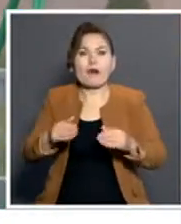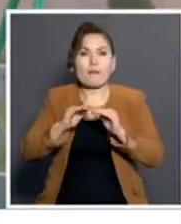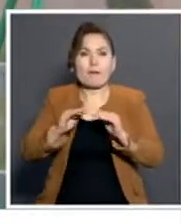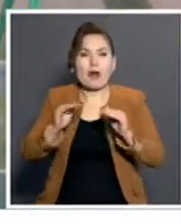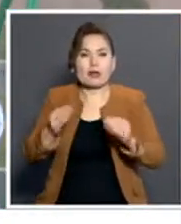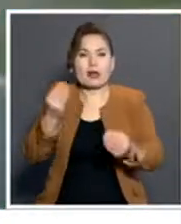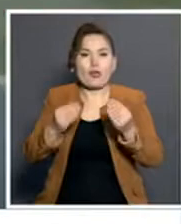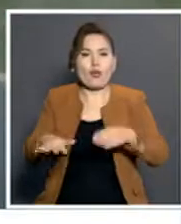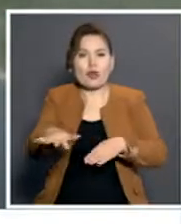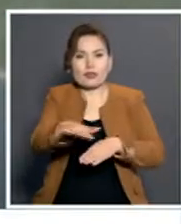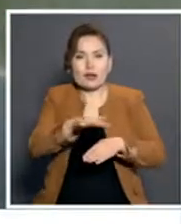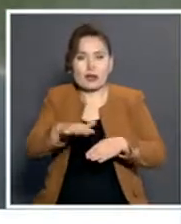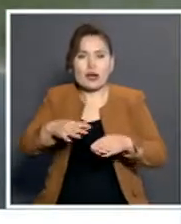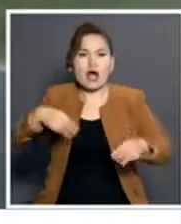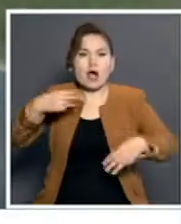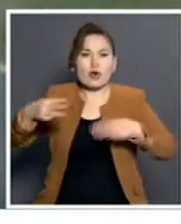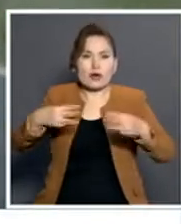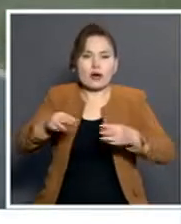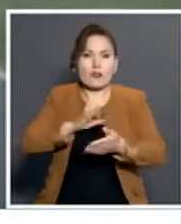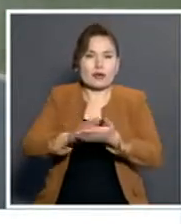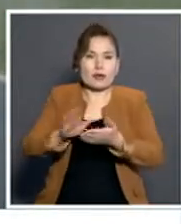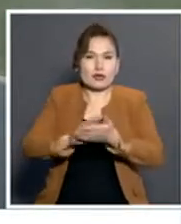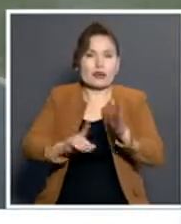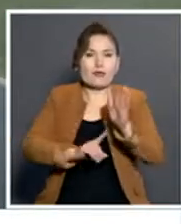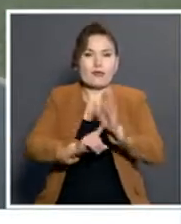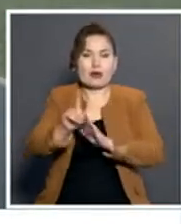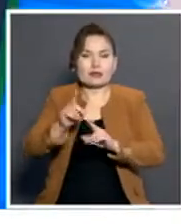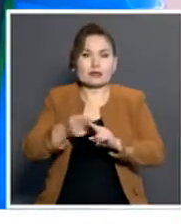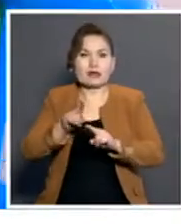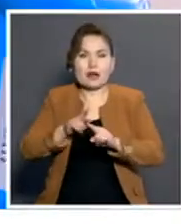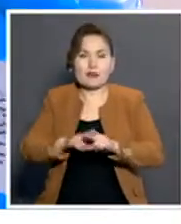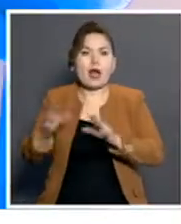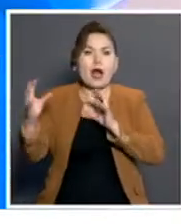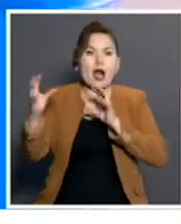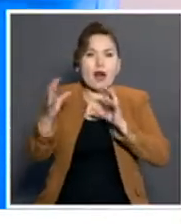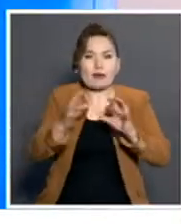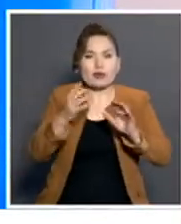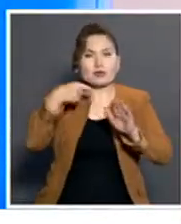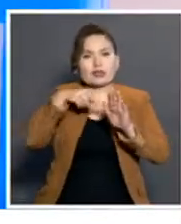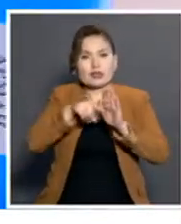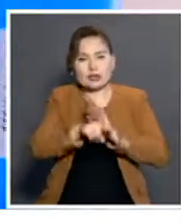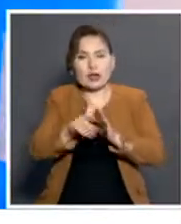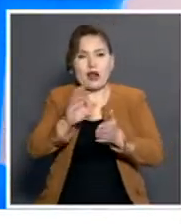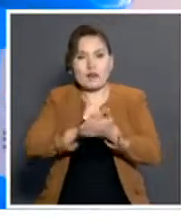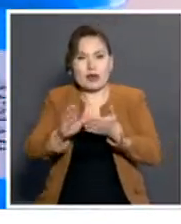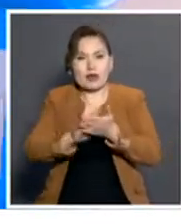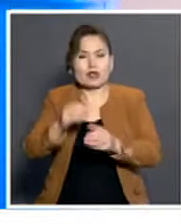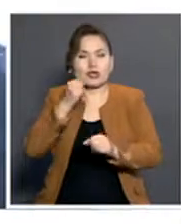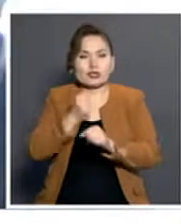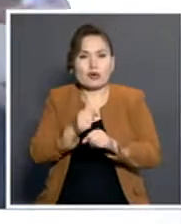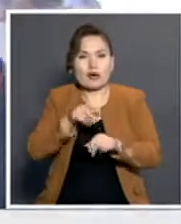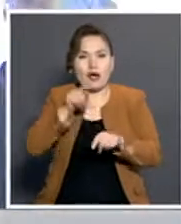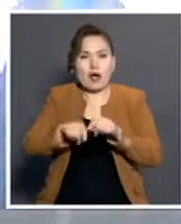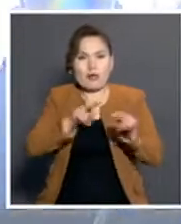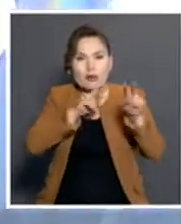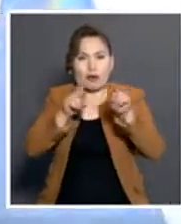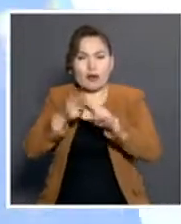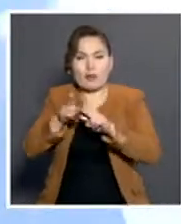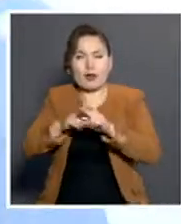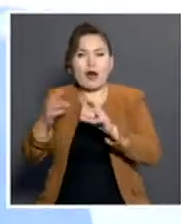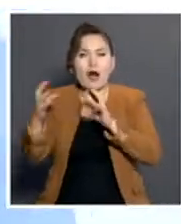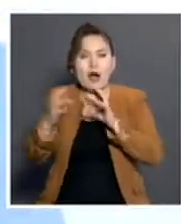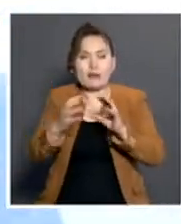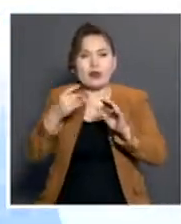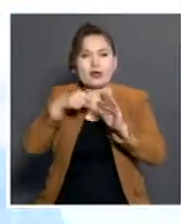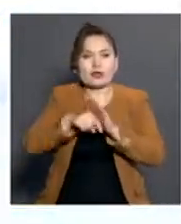түгел дезинфекциялау міндеттелді. Сондай-ақ қоғамдық көліктің тазалығы да енді жіті назарда болады. Автобустардың